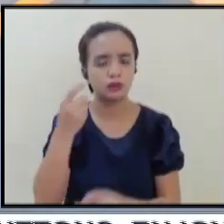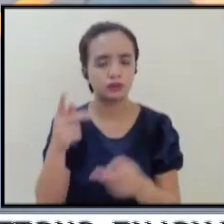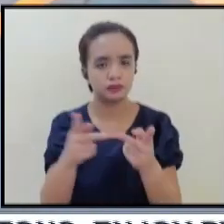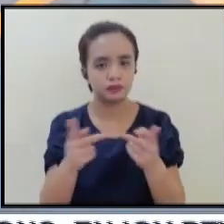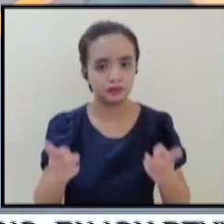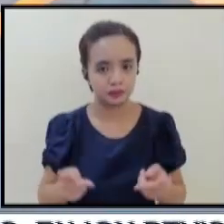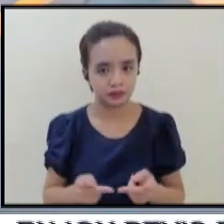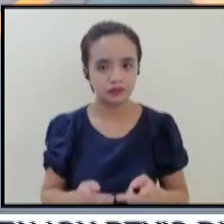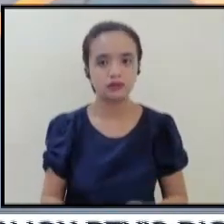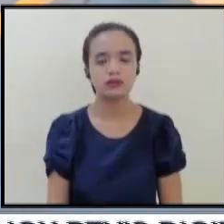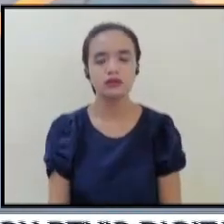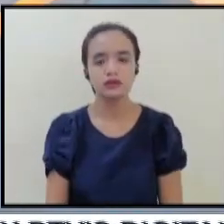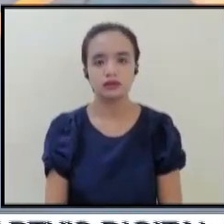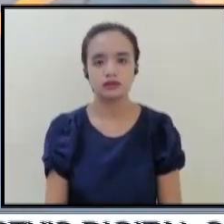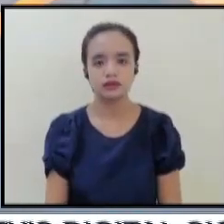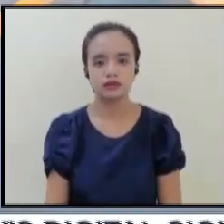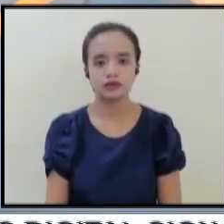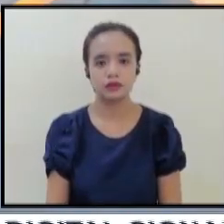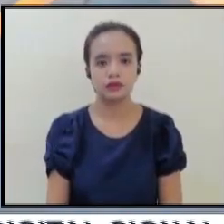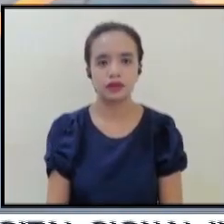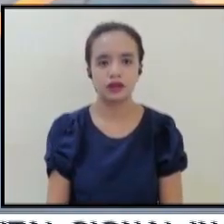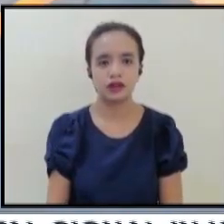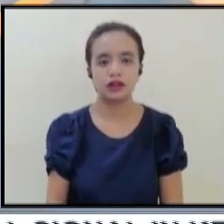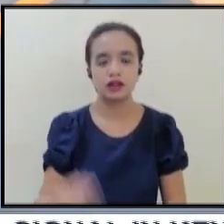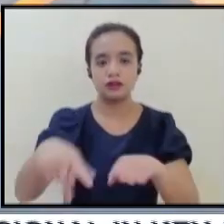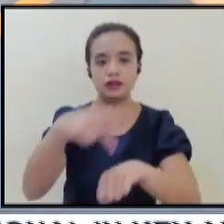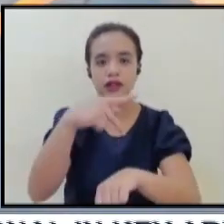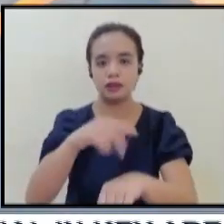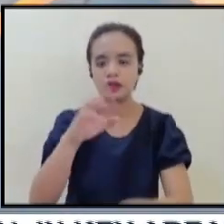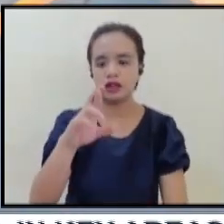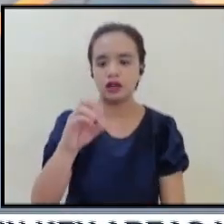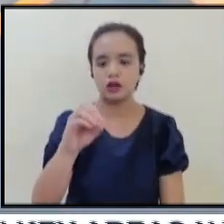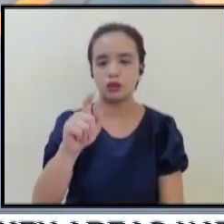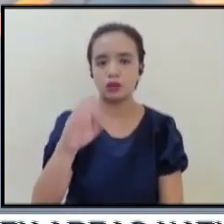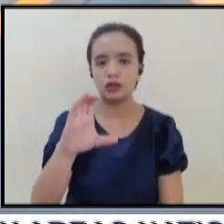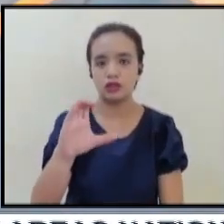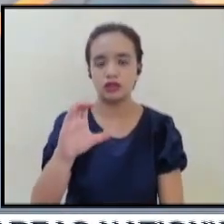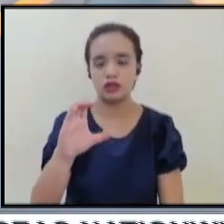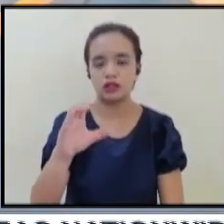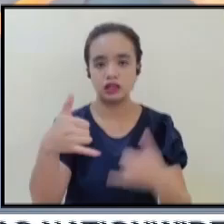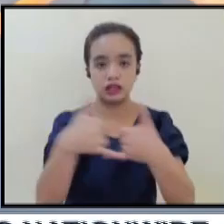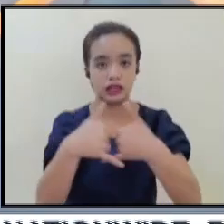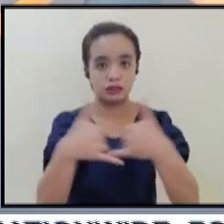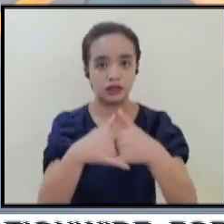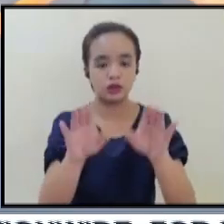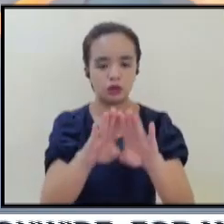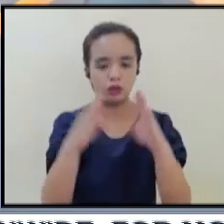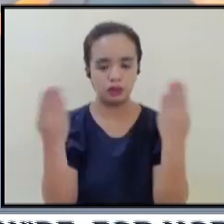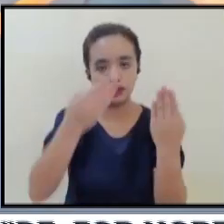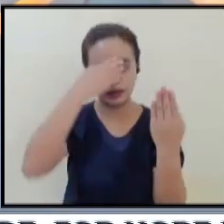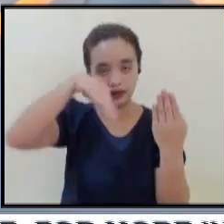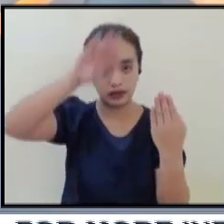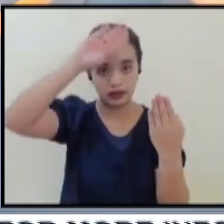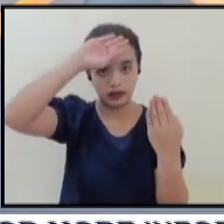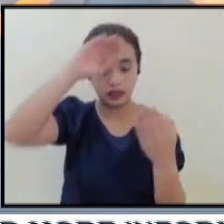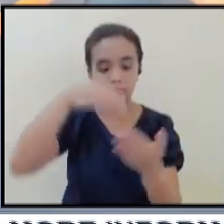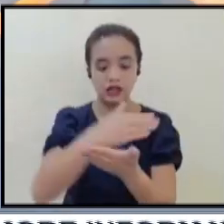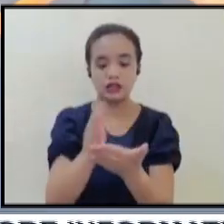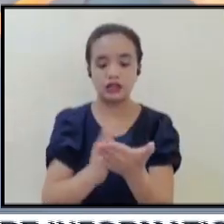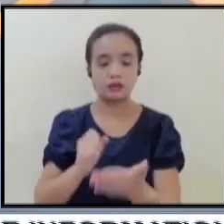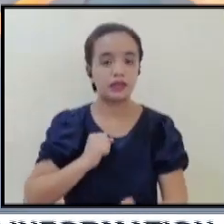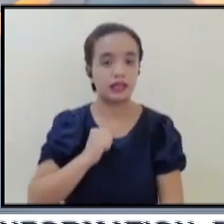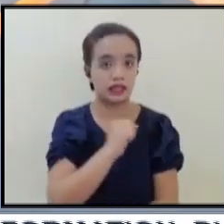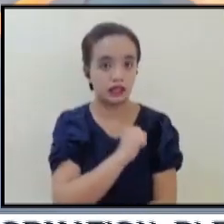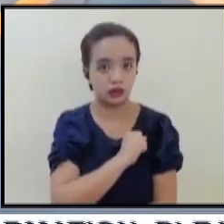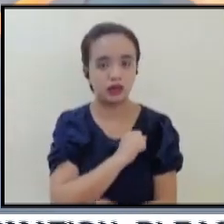Formal nang binuksan ang Philippine ROTC Games 2024 sa Cavite. Umaasa naman ang ilang senador na malaking maitutulong nito sa